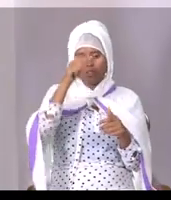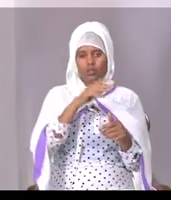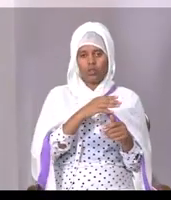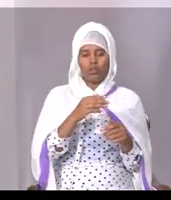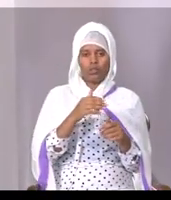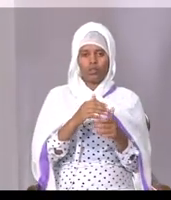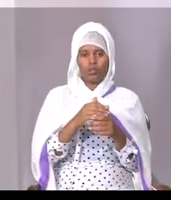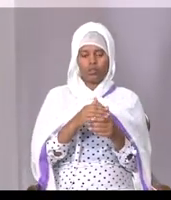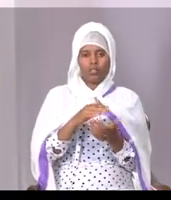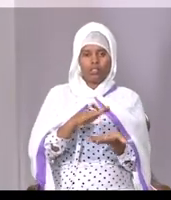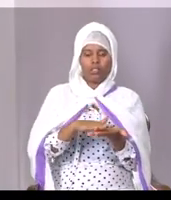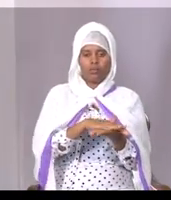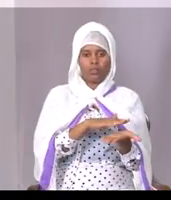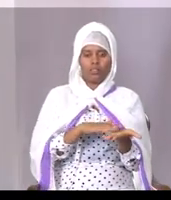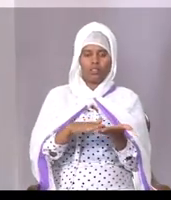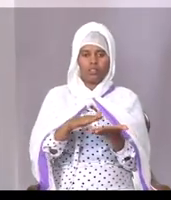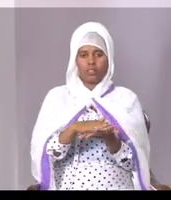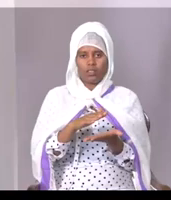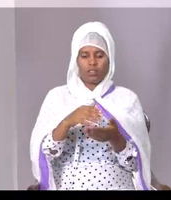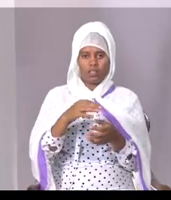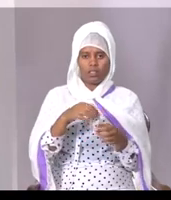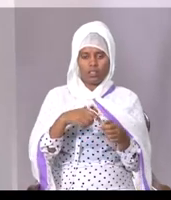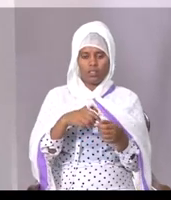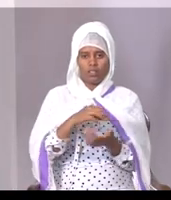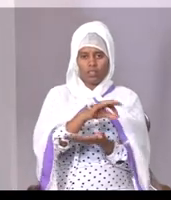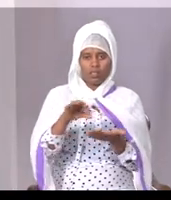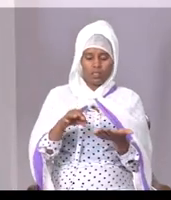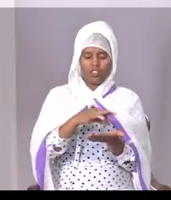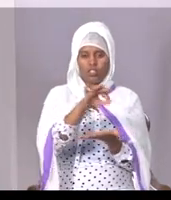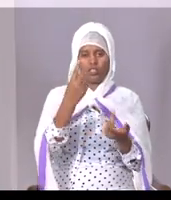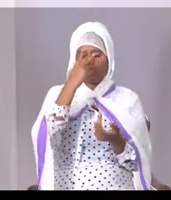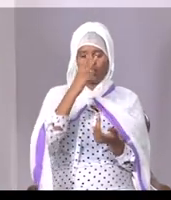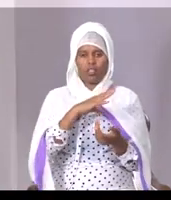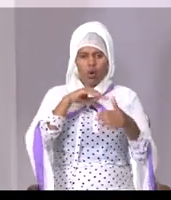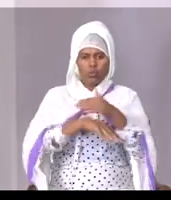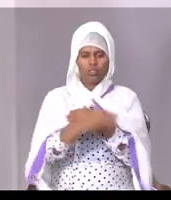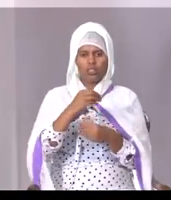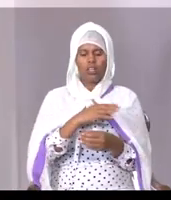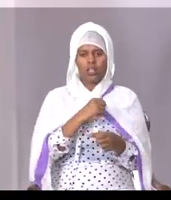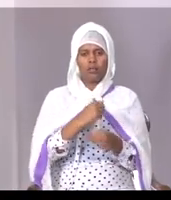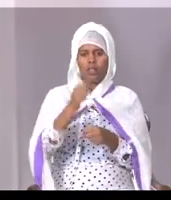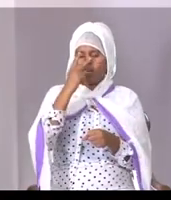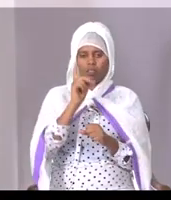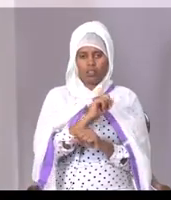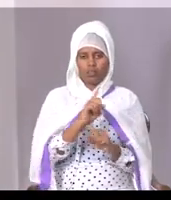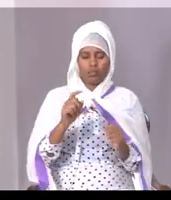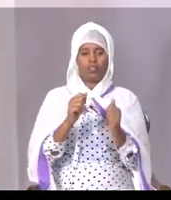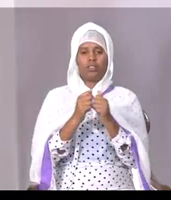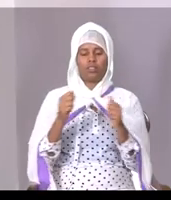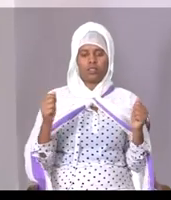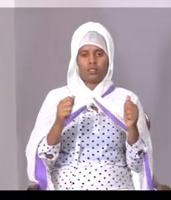ዘሎ ህብስቲ ሰብ ነታ ዝበልዓ ዘሎ እምኒ እዩ ዝርኢ እንጀራ እዩ ዝርኢ እምበ ነታ ውሽጢ ዘለዓ ክሳይ ኣይርእን እዩ ማለት እዩ ነታ ውሽጢ ዘለዓ እምኒ ኣይርአያን